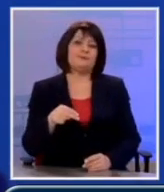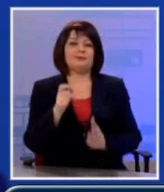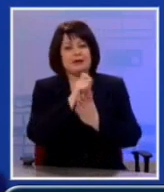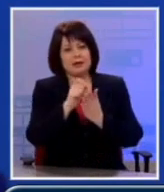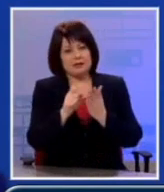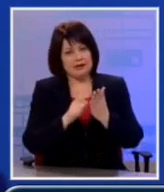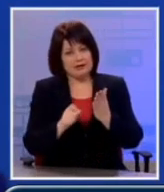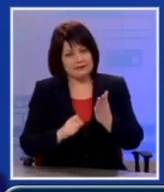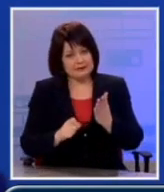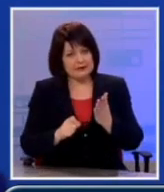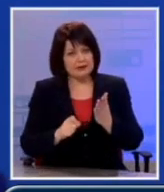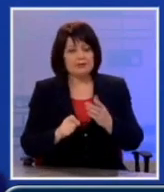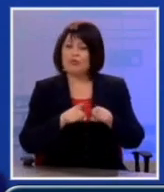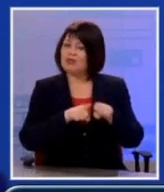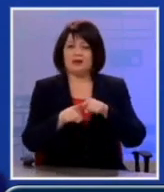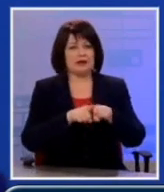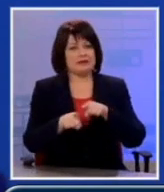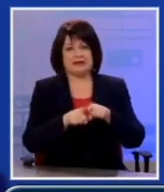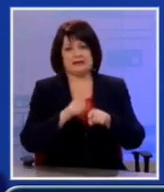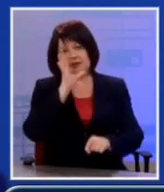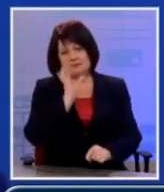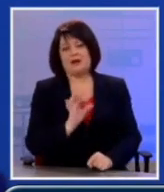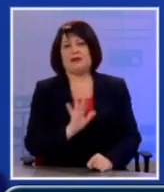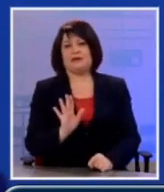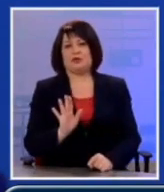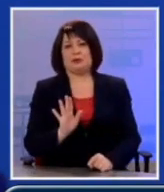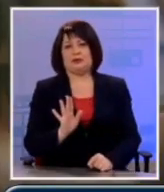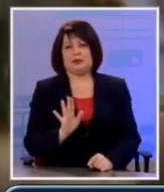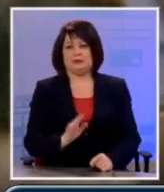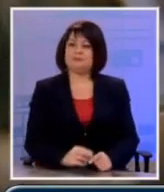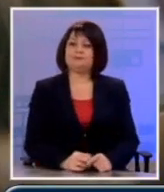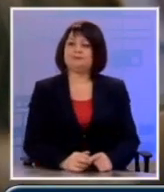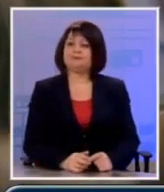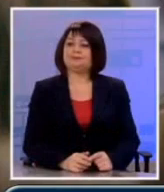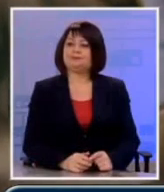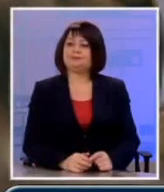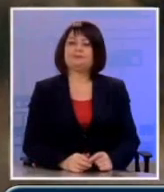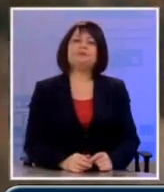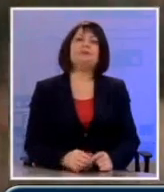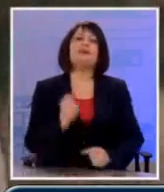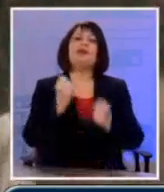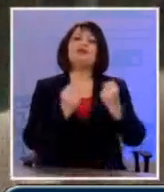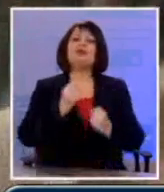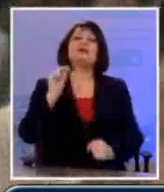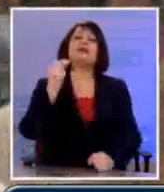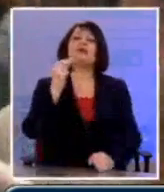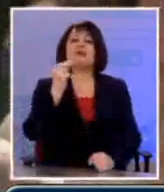καταγραφή, η οποία απέχει παρασάγκας από την πραγματικότητα. Βουλευτικά αυτοκίνητα,